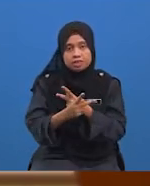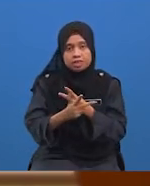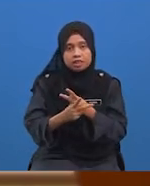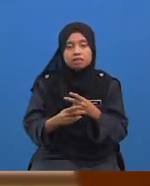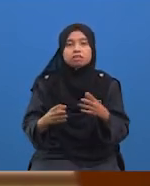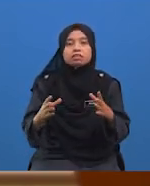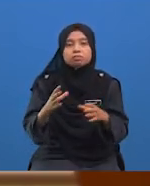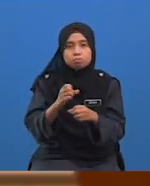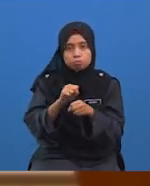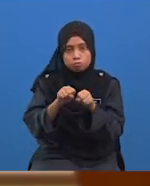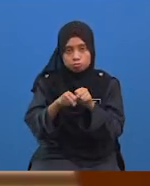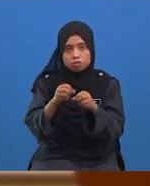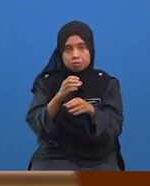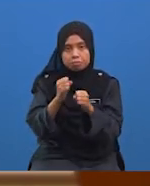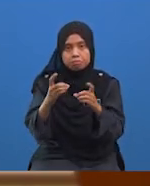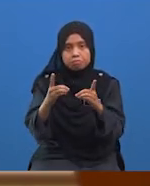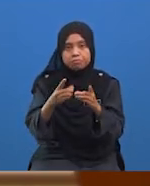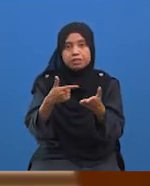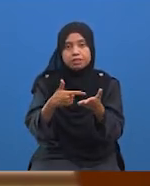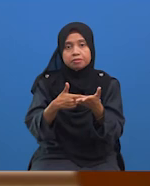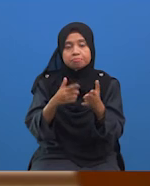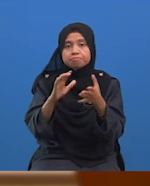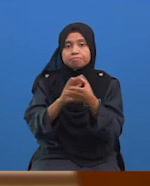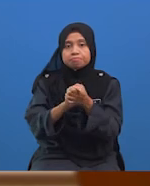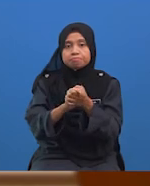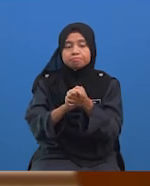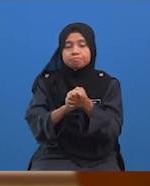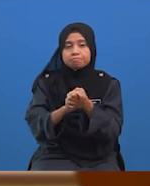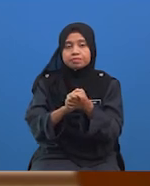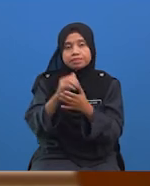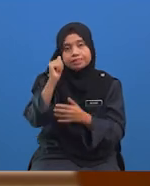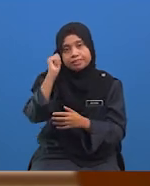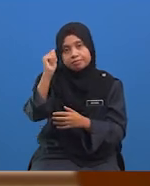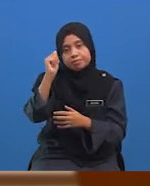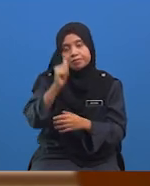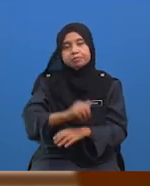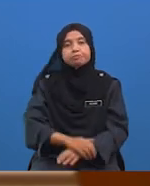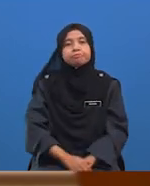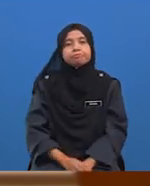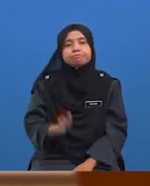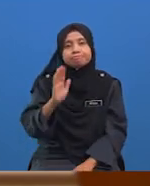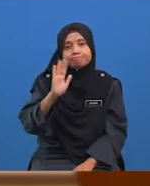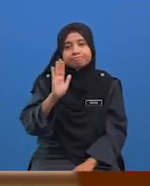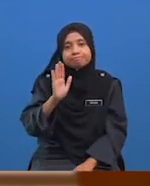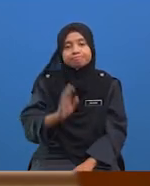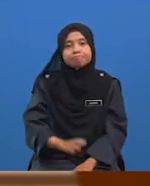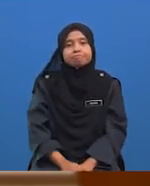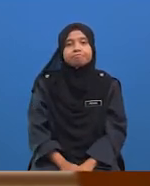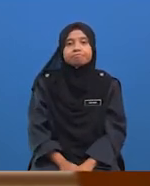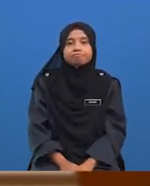kita dapat berjumpa di lain masa. Salam sejahtera dan Assalamualaikum, murid-murid. Bye.